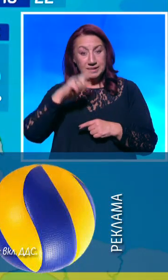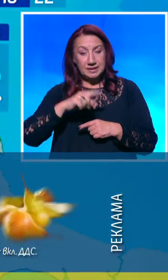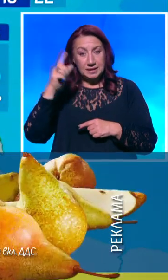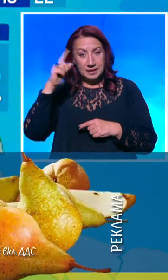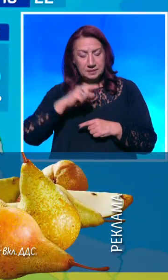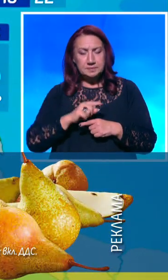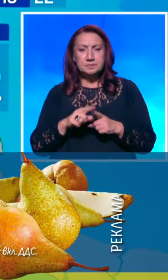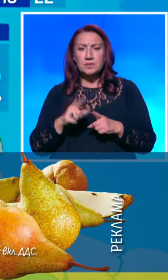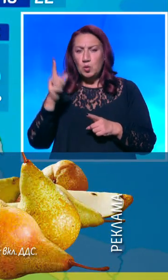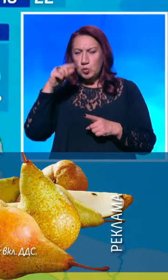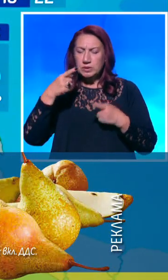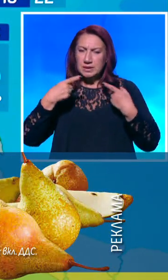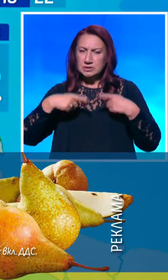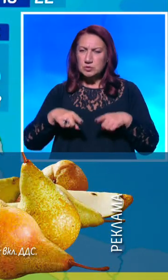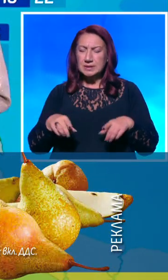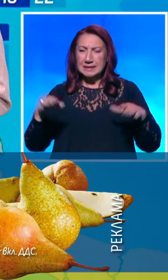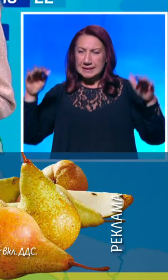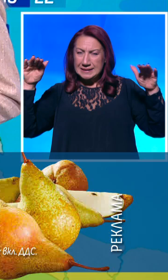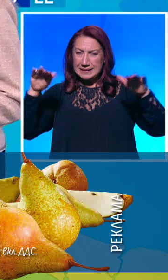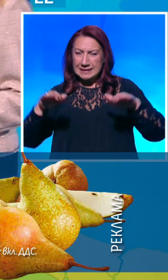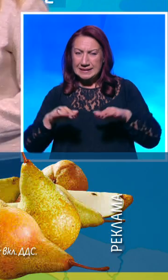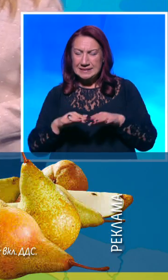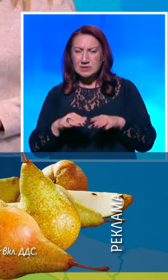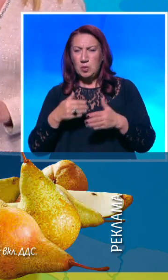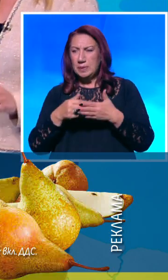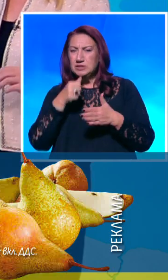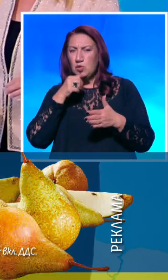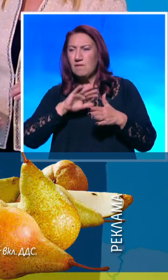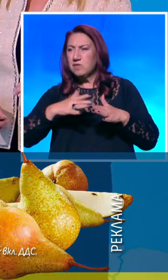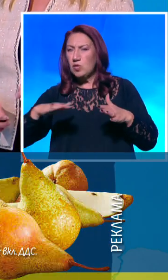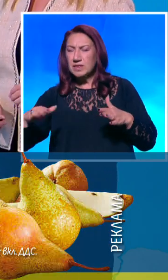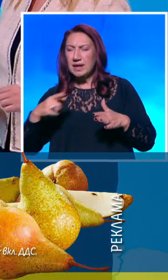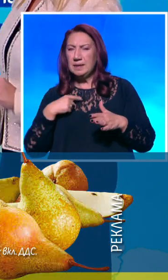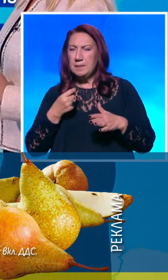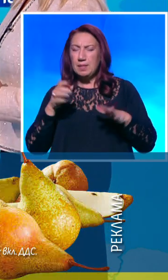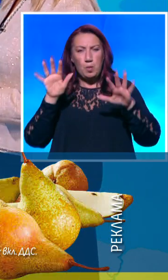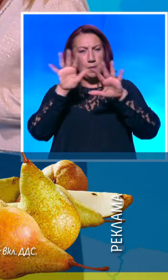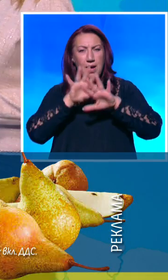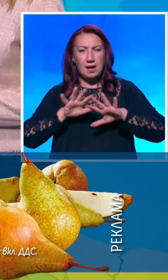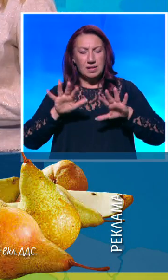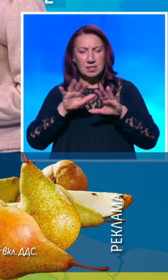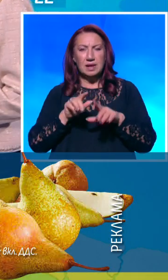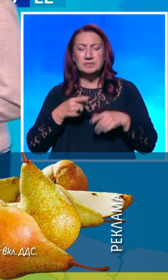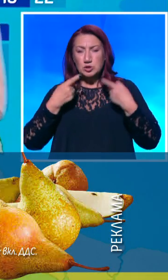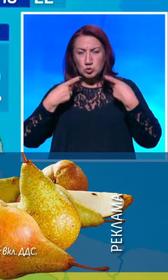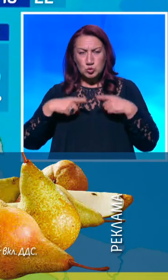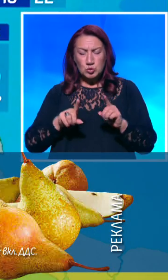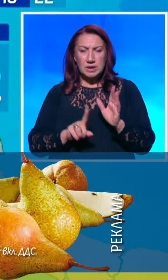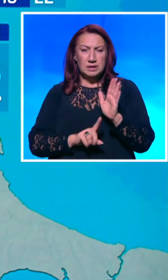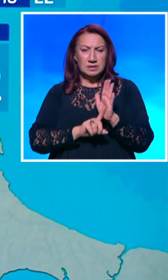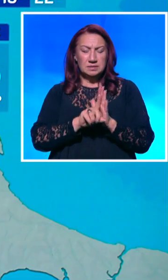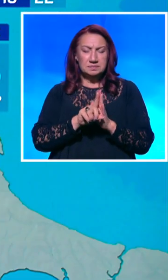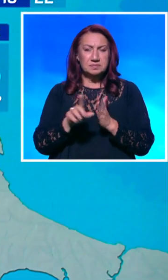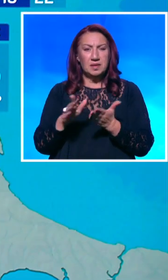сутринта в ниската част на българия и около водните басейни отново ще има условия за намалена видимост температурите в ранното утро ще